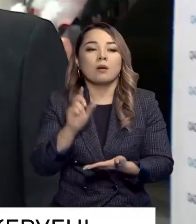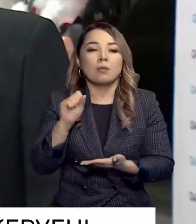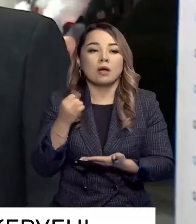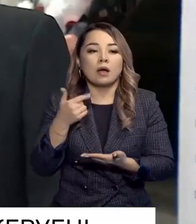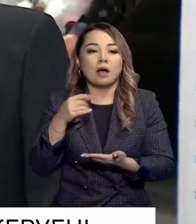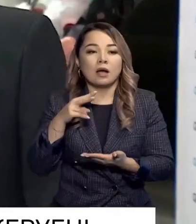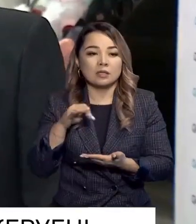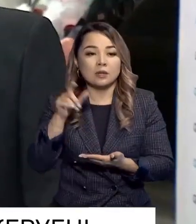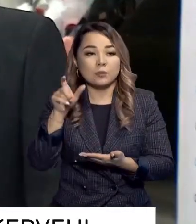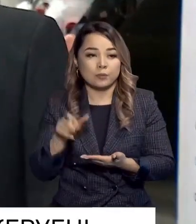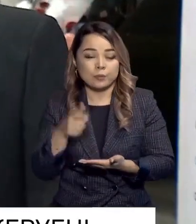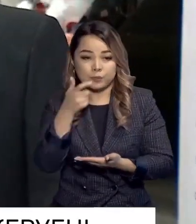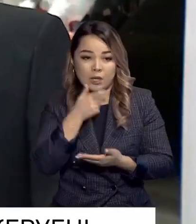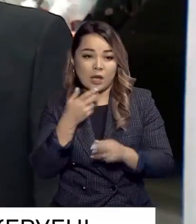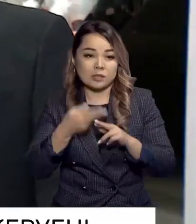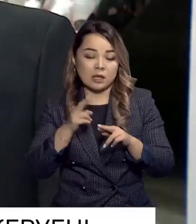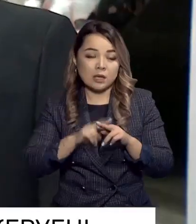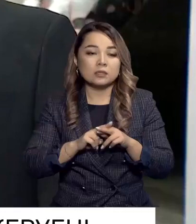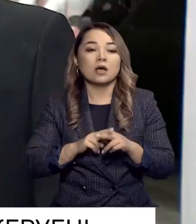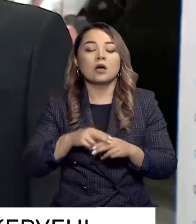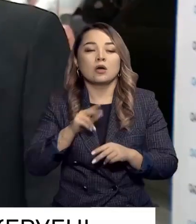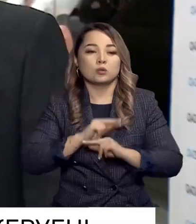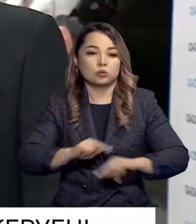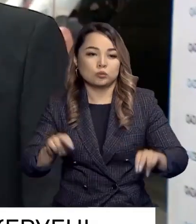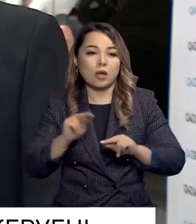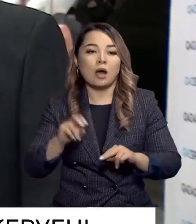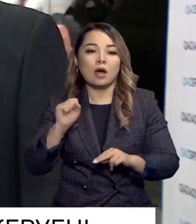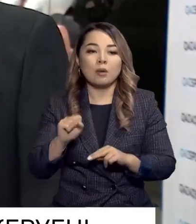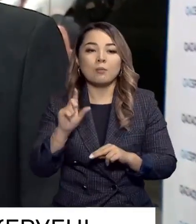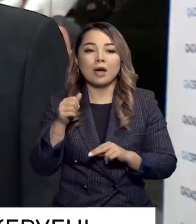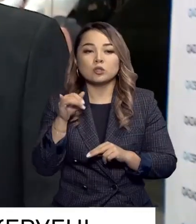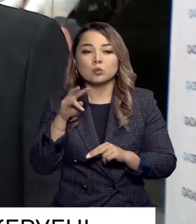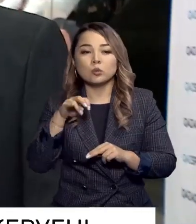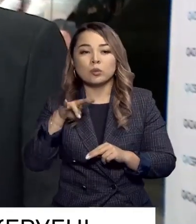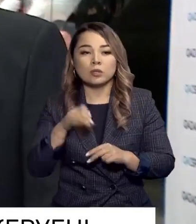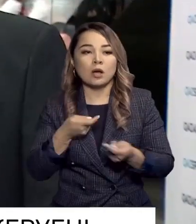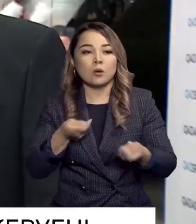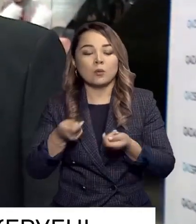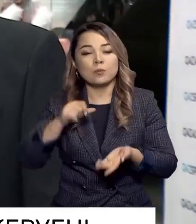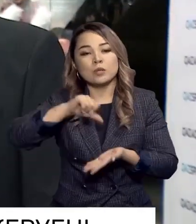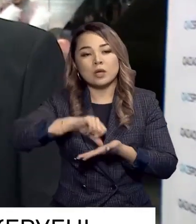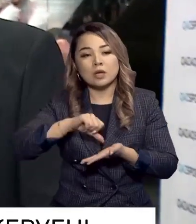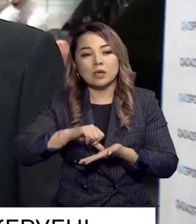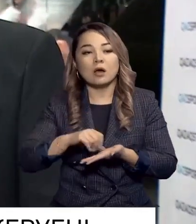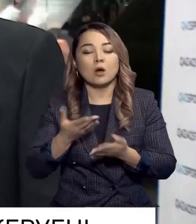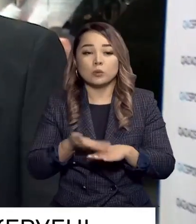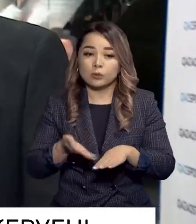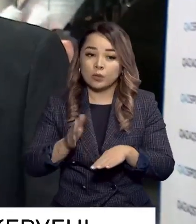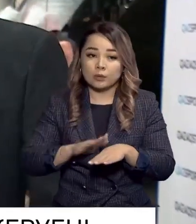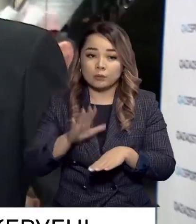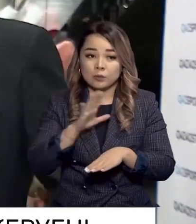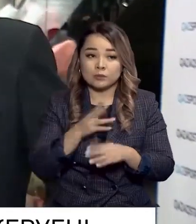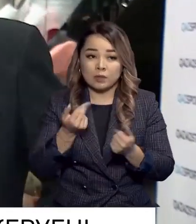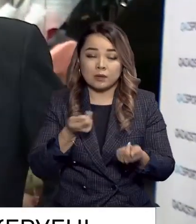мырза, ұлт ұстазы атанып кеткен Ахмет Байтұрсынұлының рөлін сомдау ауыр болмады ма сізге?